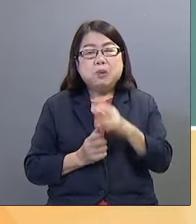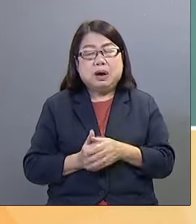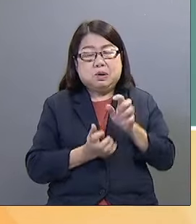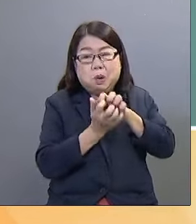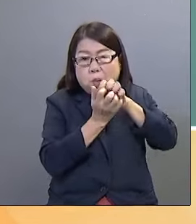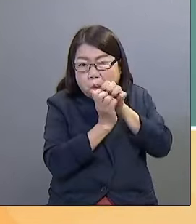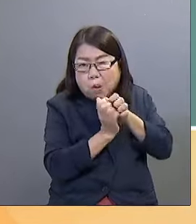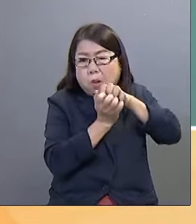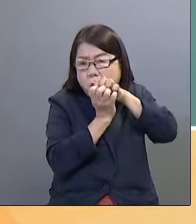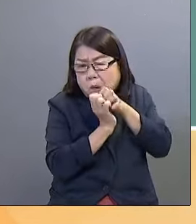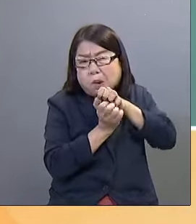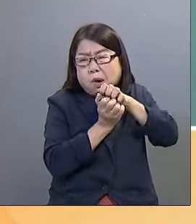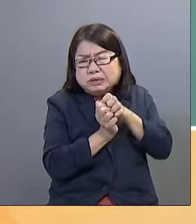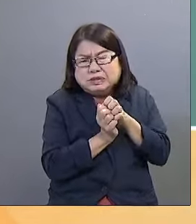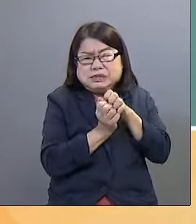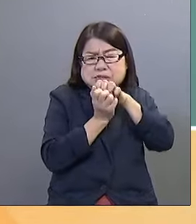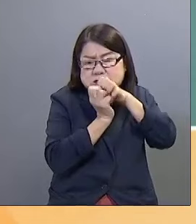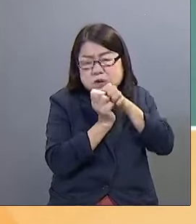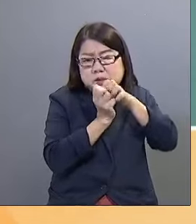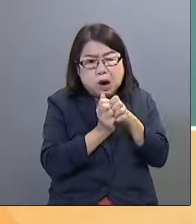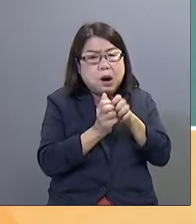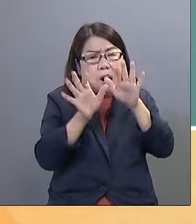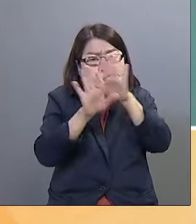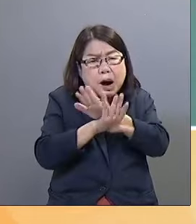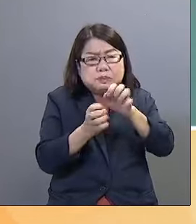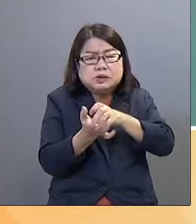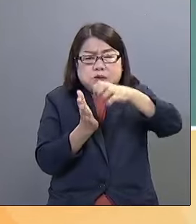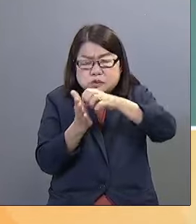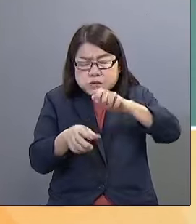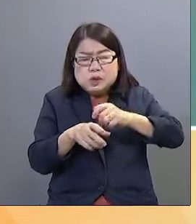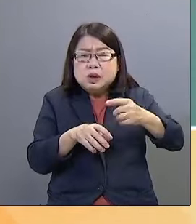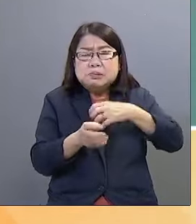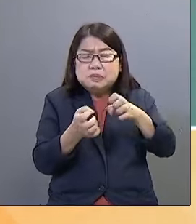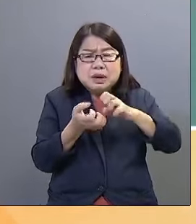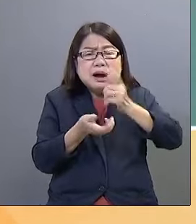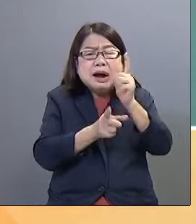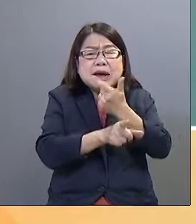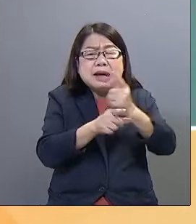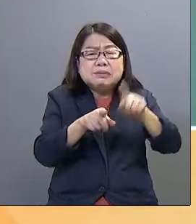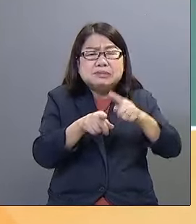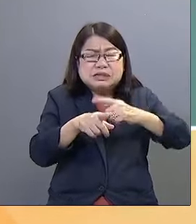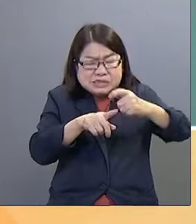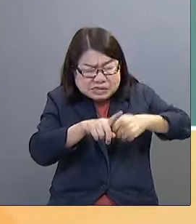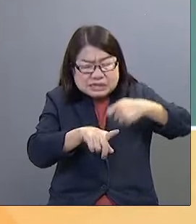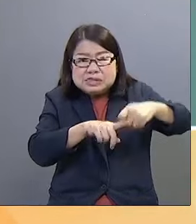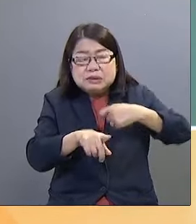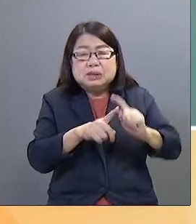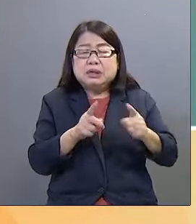ังมาก เตodleดเยี่ดเยี่ย Live เห similarlyเสีงเห็ขดกนเลยก็มีผลเสทจะเกิขกับฟันในขณที่ thu็